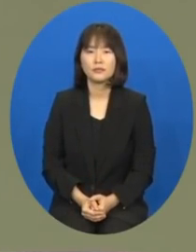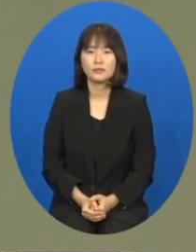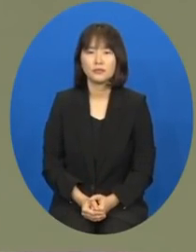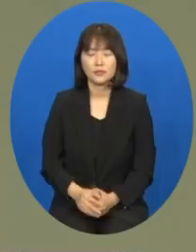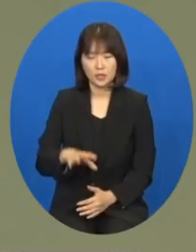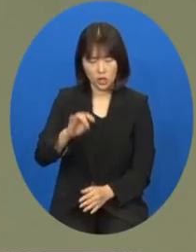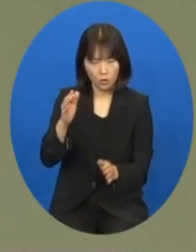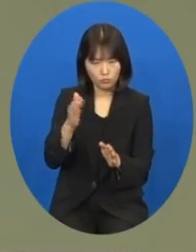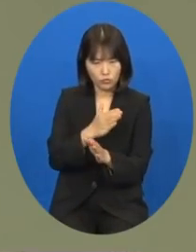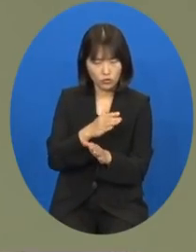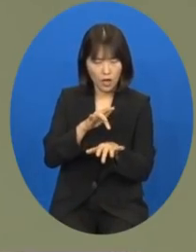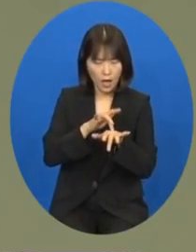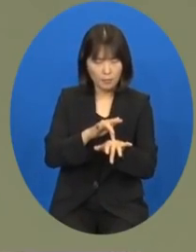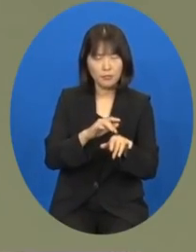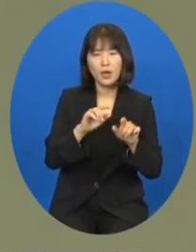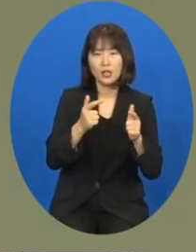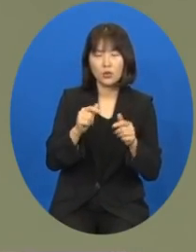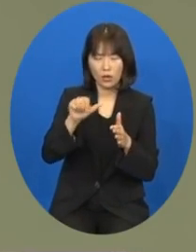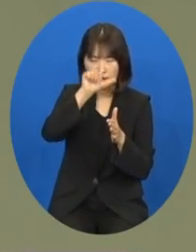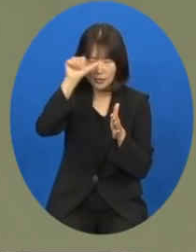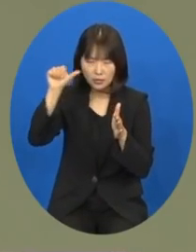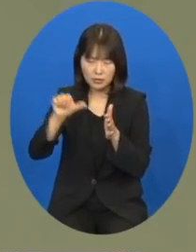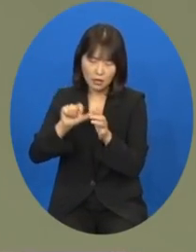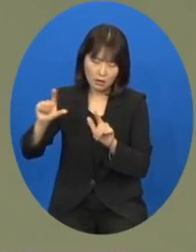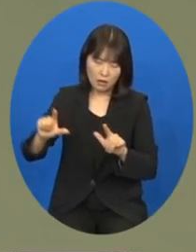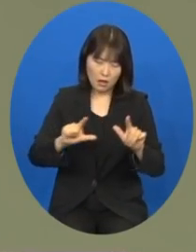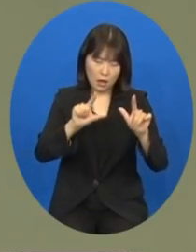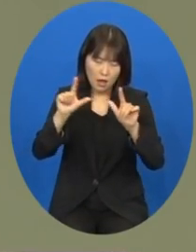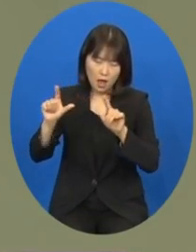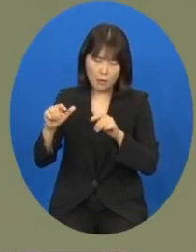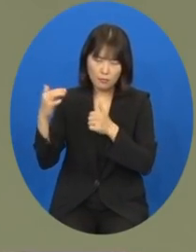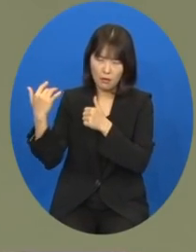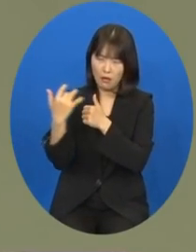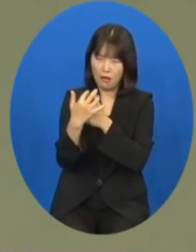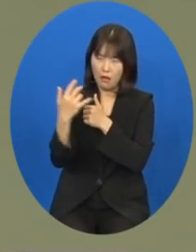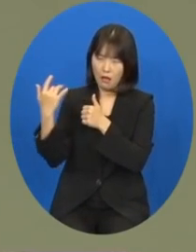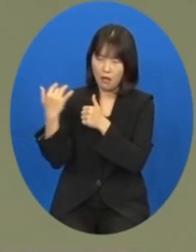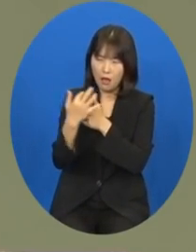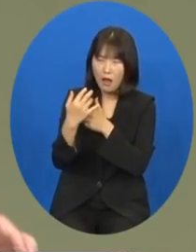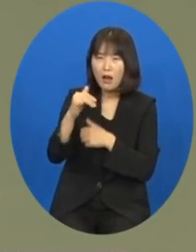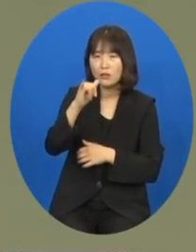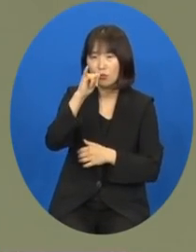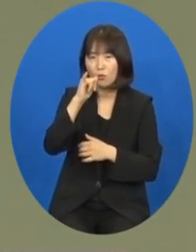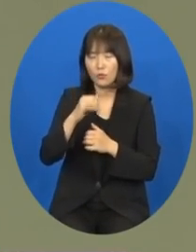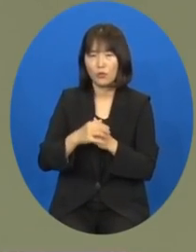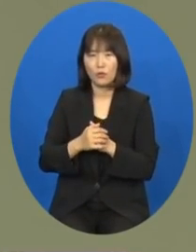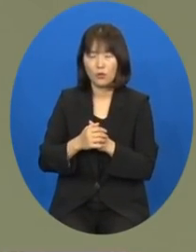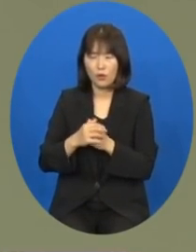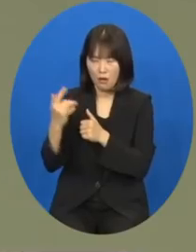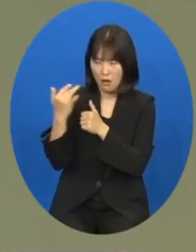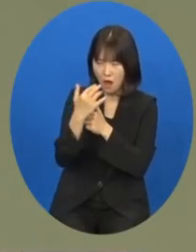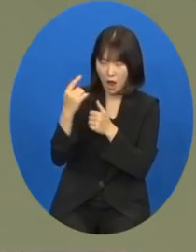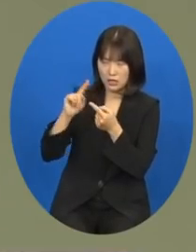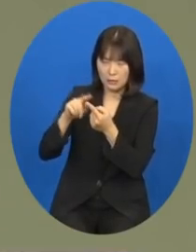전부터 악마가 아니라 인생을 살면서 악마의 유혹을 받은 것이고 그걸 받아들였고 암말 생각을 키우고 키우면서 점차